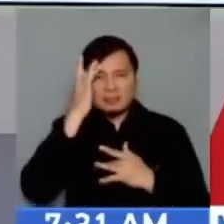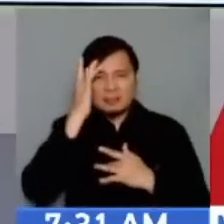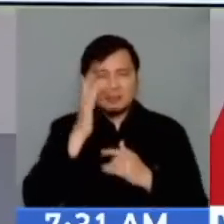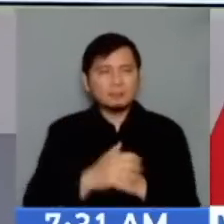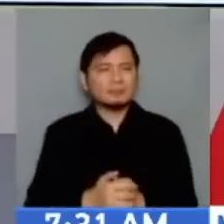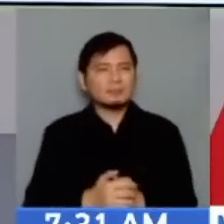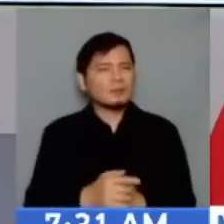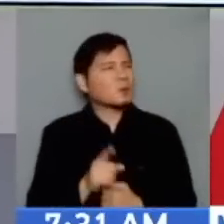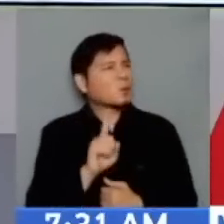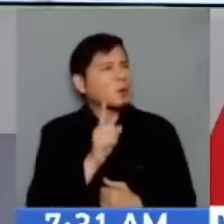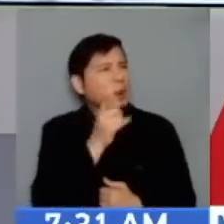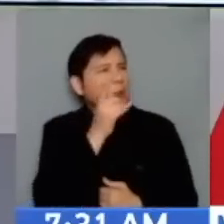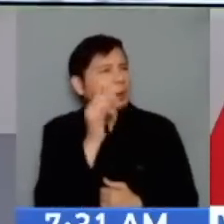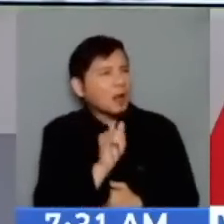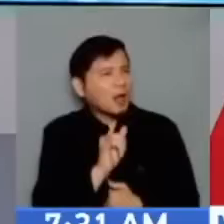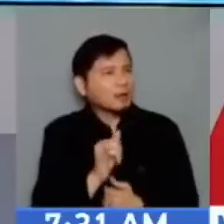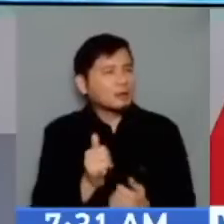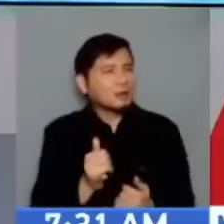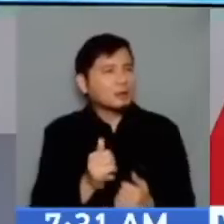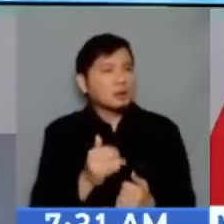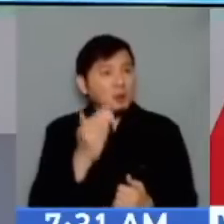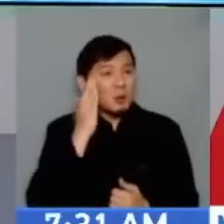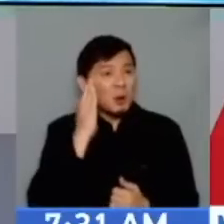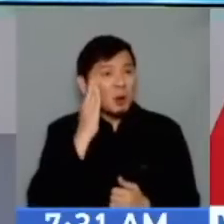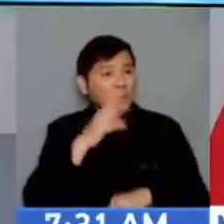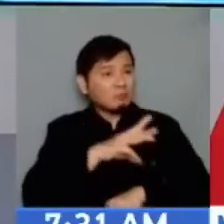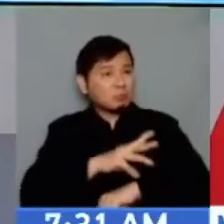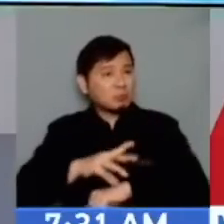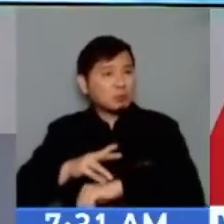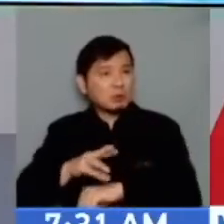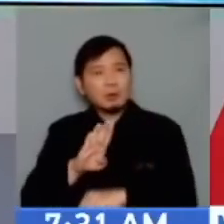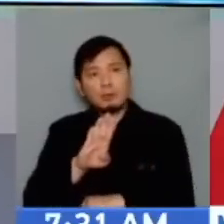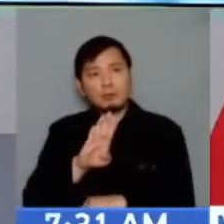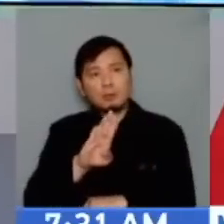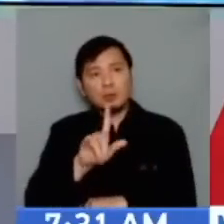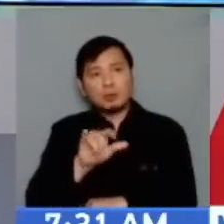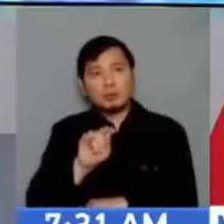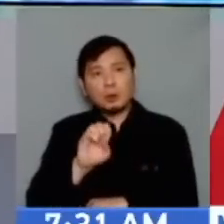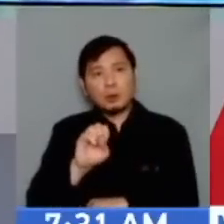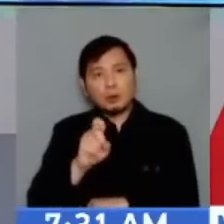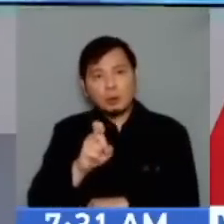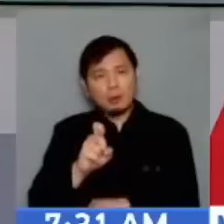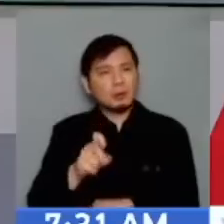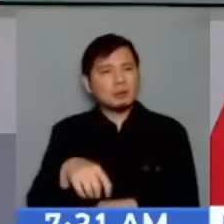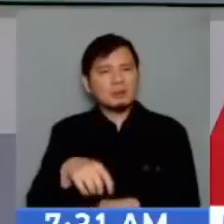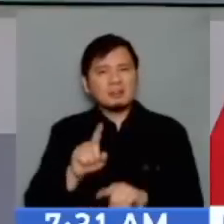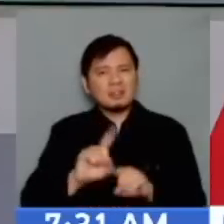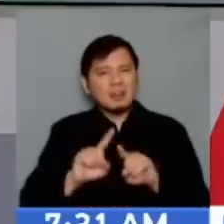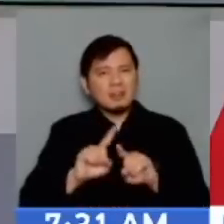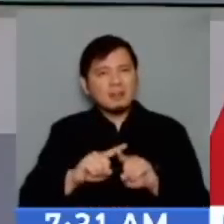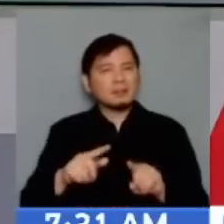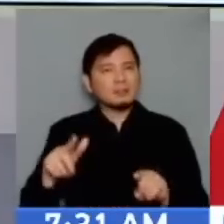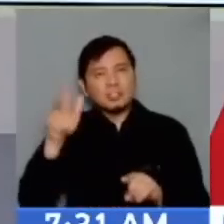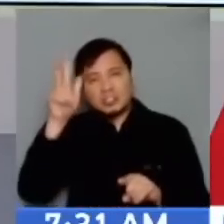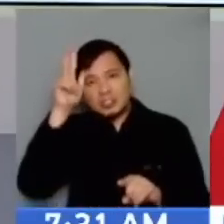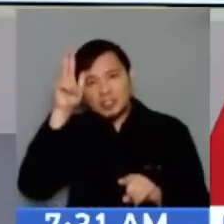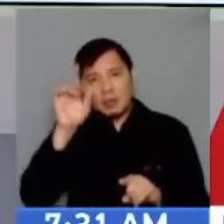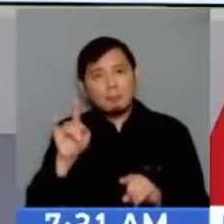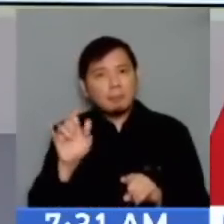anong kaibahan nito dun sa usual na alam natin na bulutong tubig, chickenpox, cowpox, yung mga